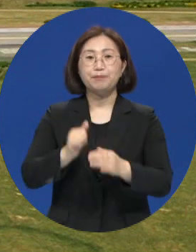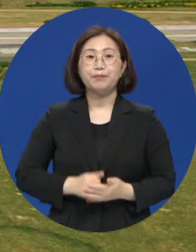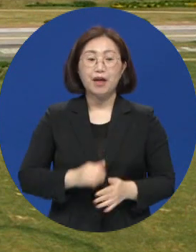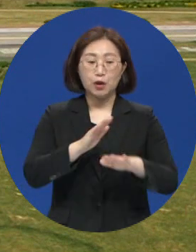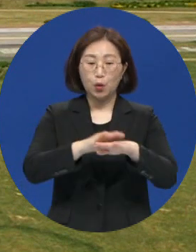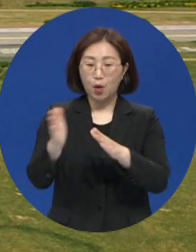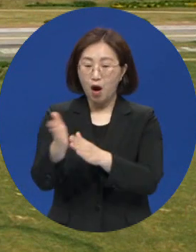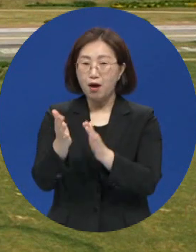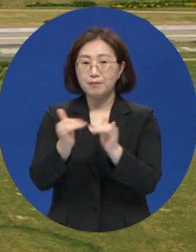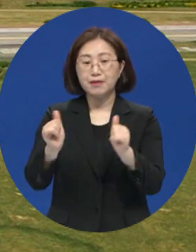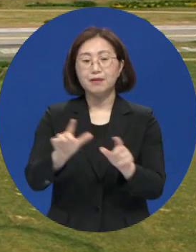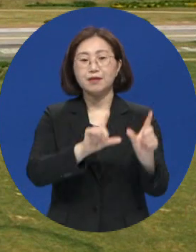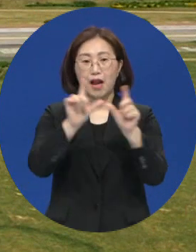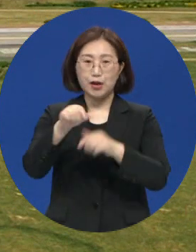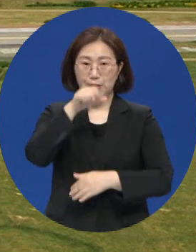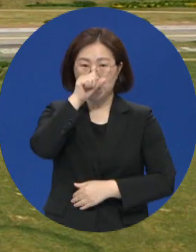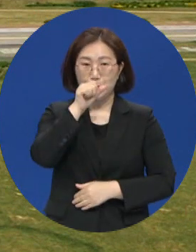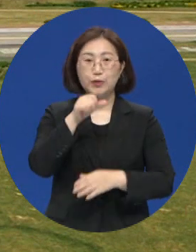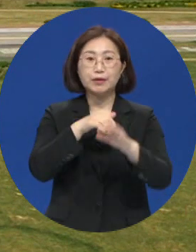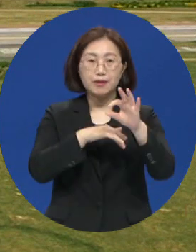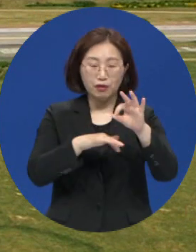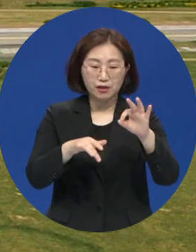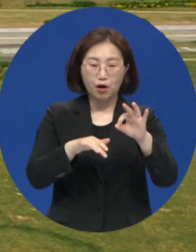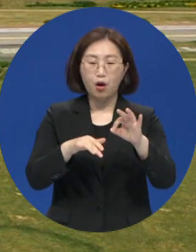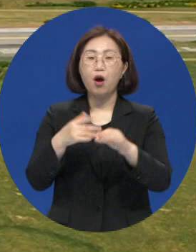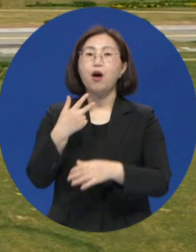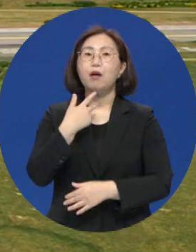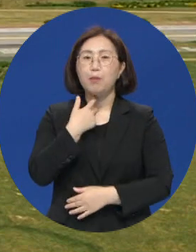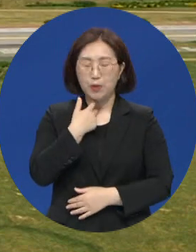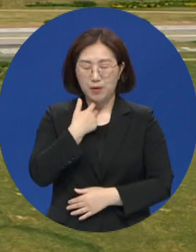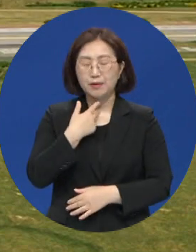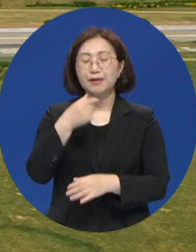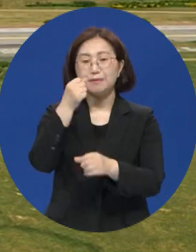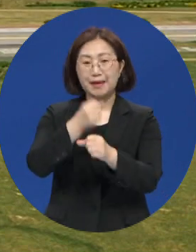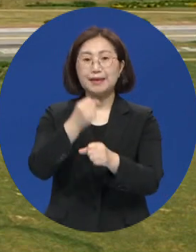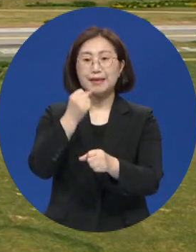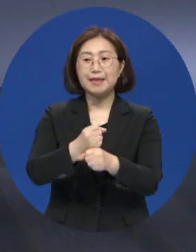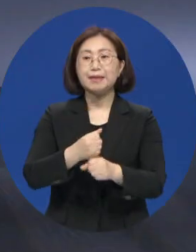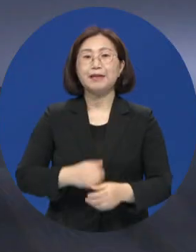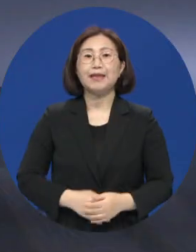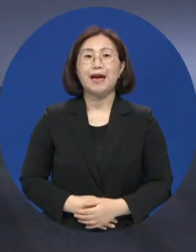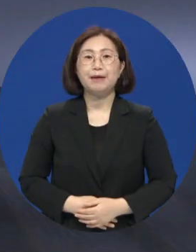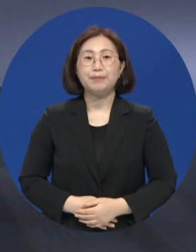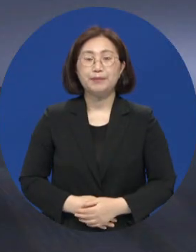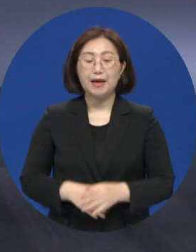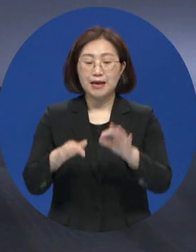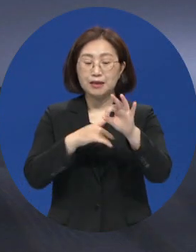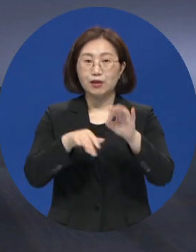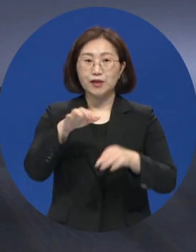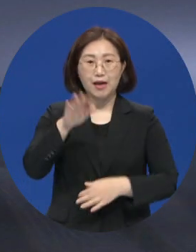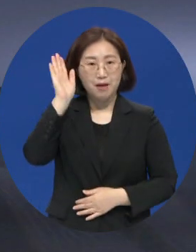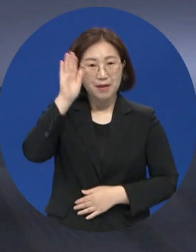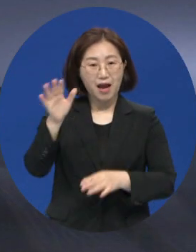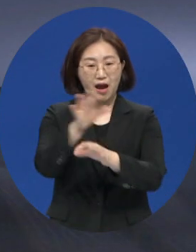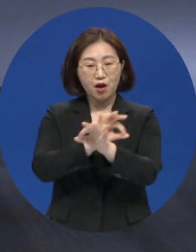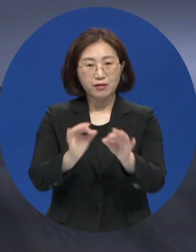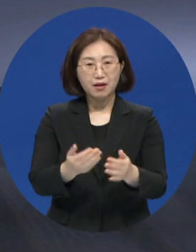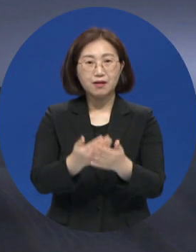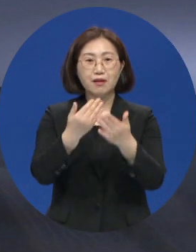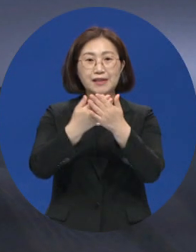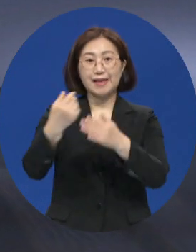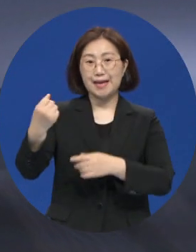농업인이 살기좋은 서 청과 보령 을 만들겠습니다 서천의 미래 경제 성장의